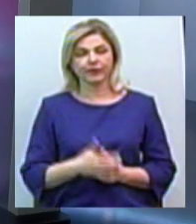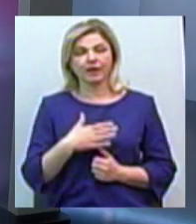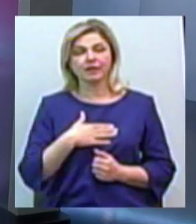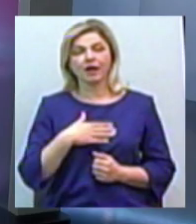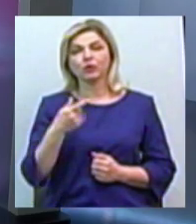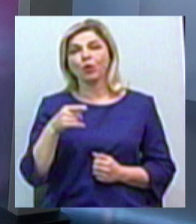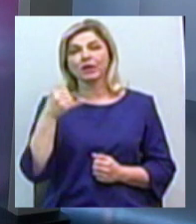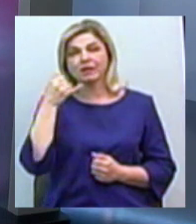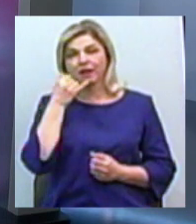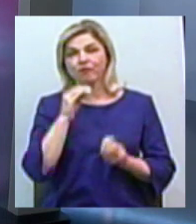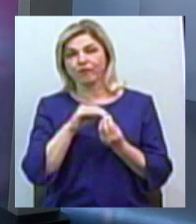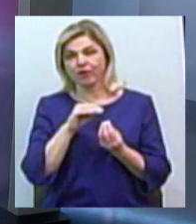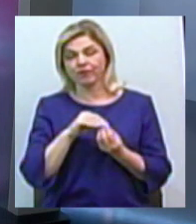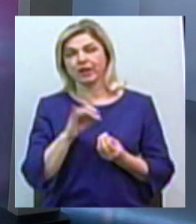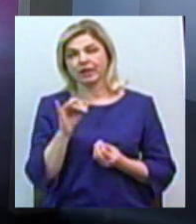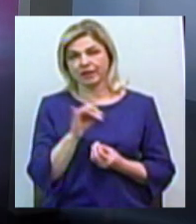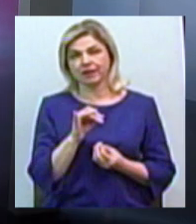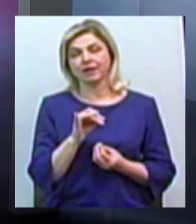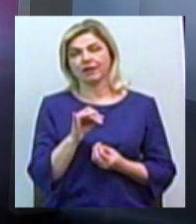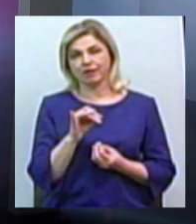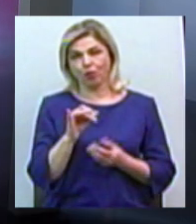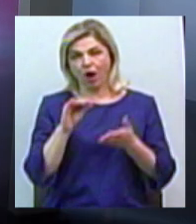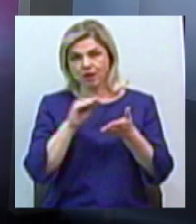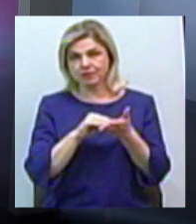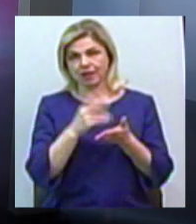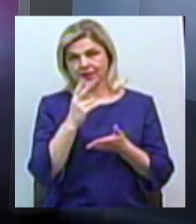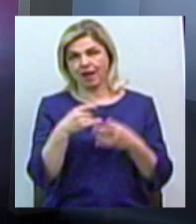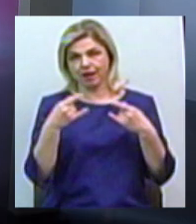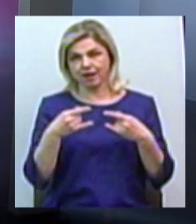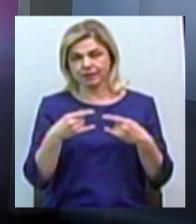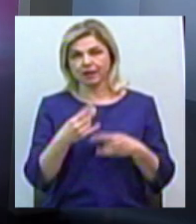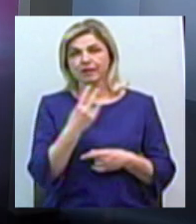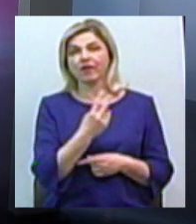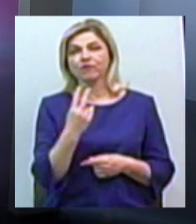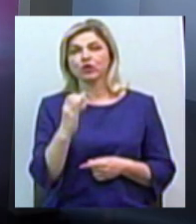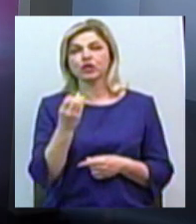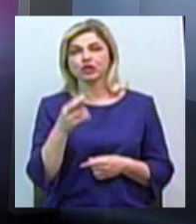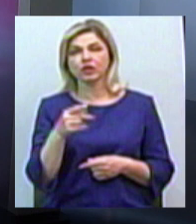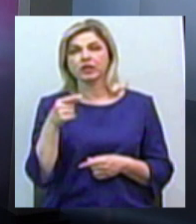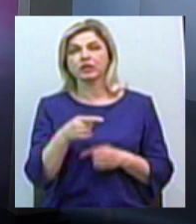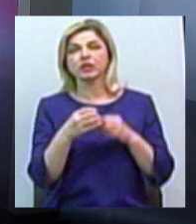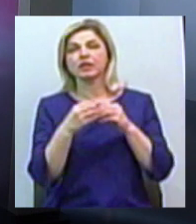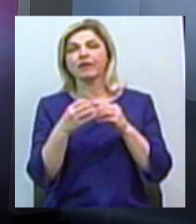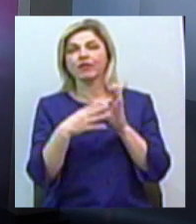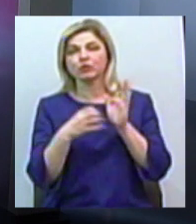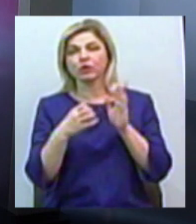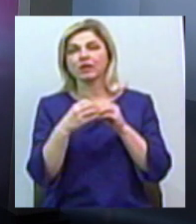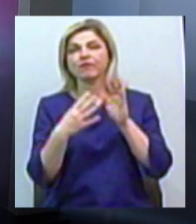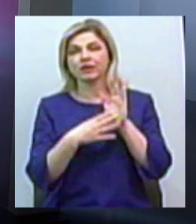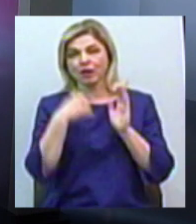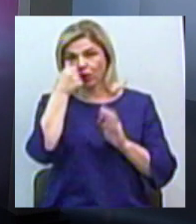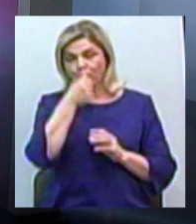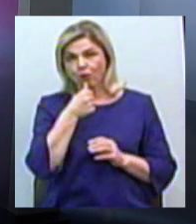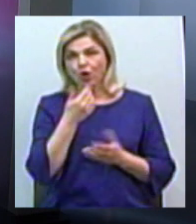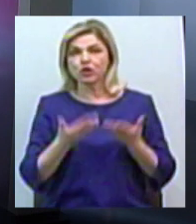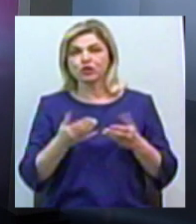студії незмінний – 76-92-33. Ольга, 22 січня 1919 року. Чи можна говорити,